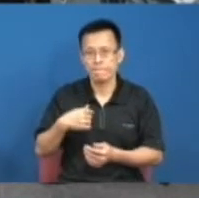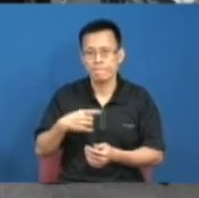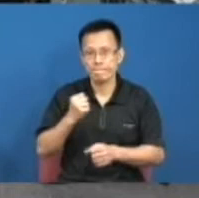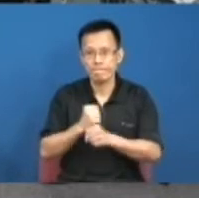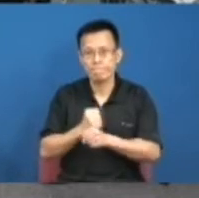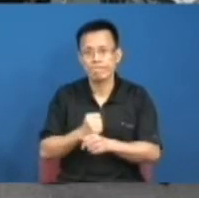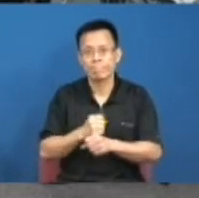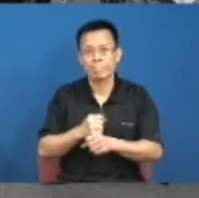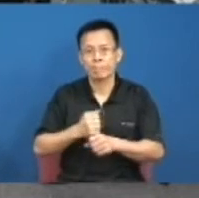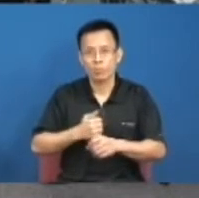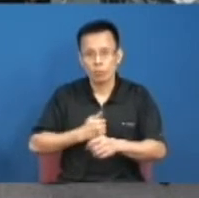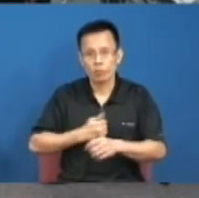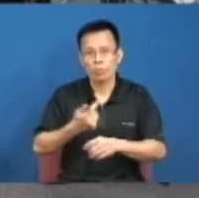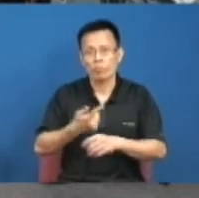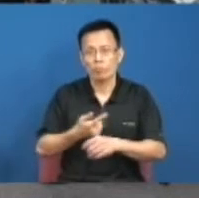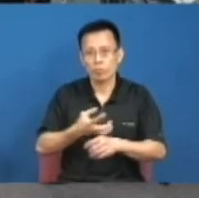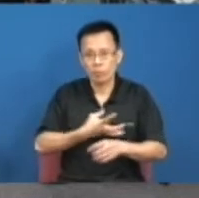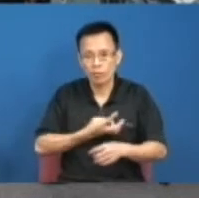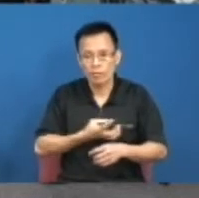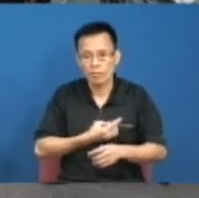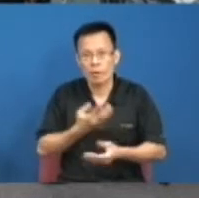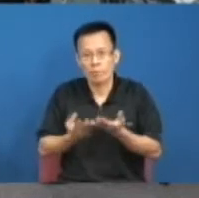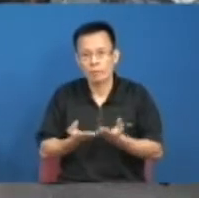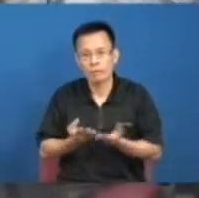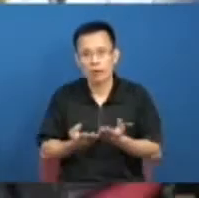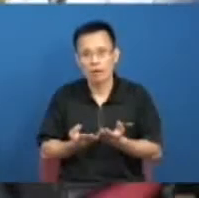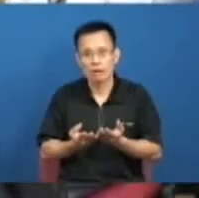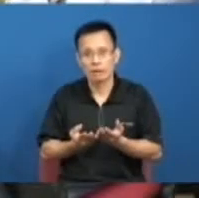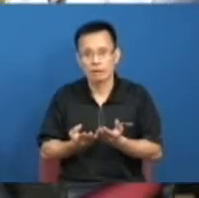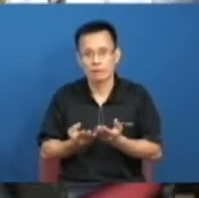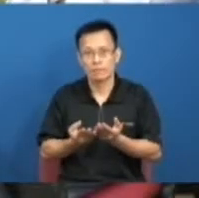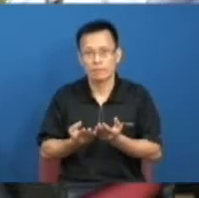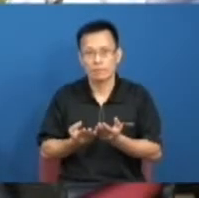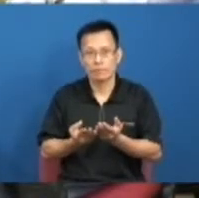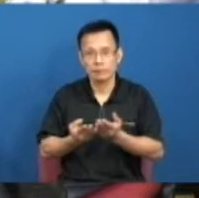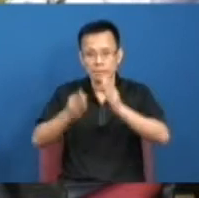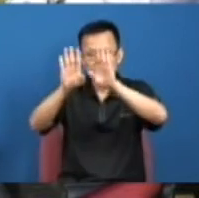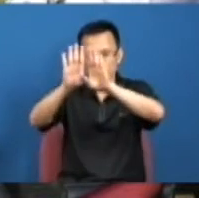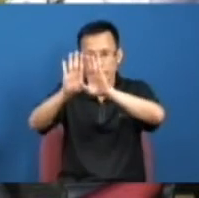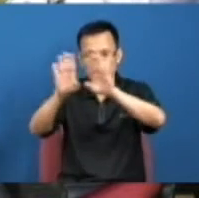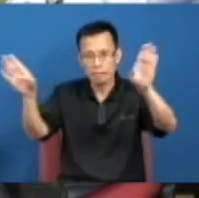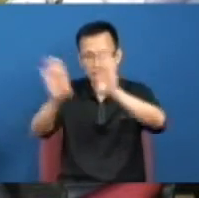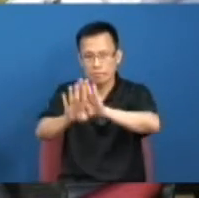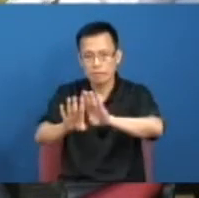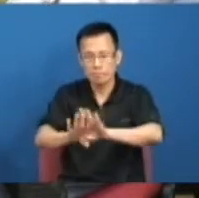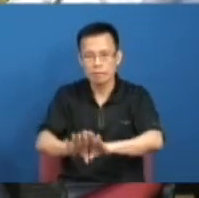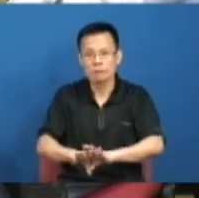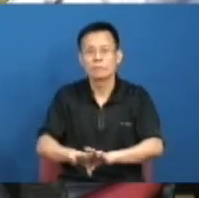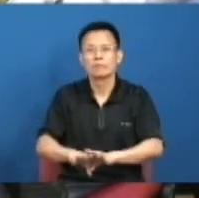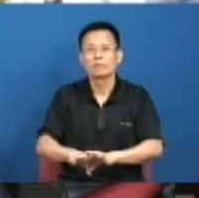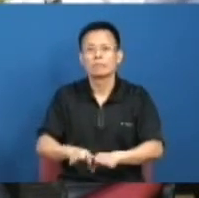工程嘅反而細心啲啦。有時咦封封咗佢，仲唔俾外界入到水，可能仲要好啲